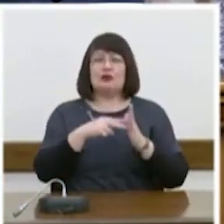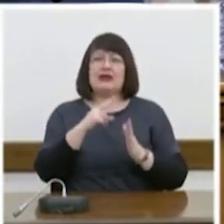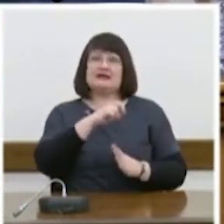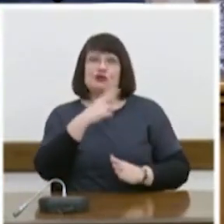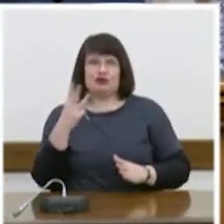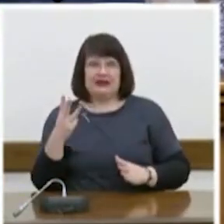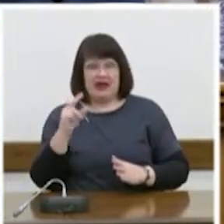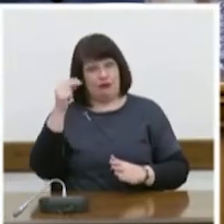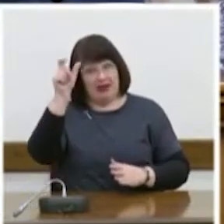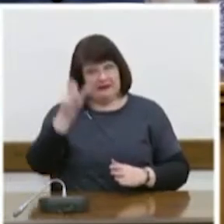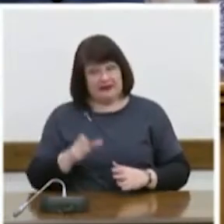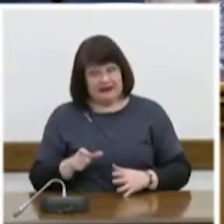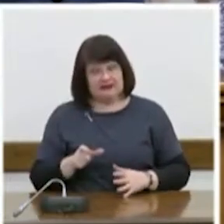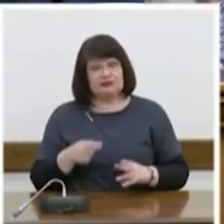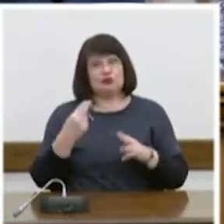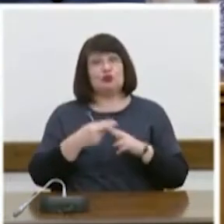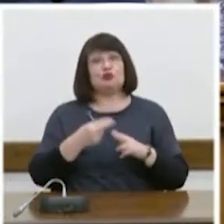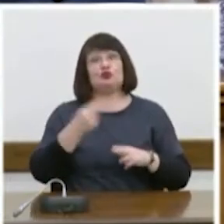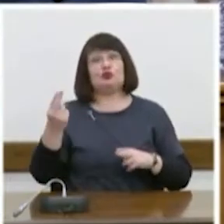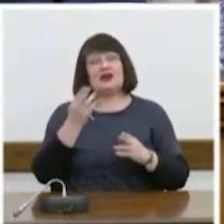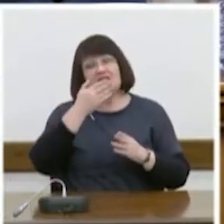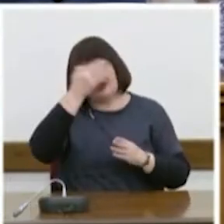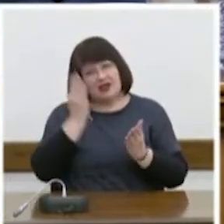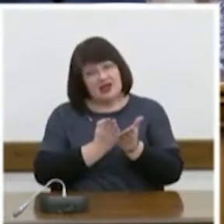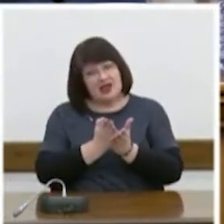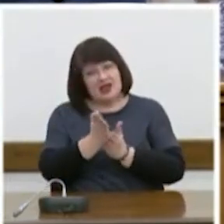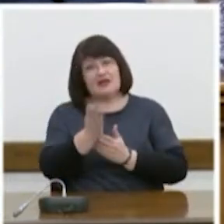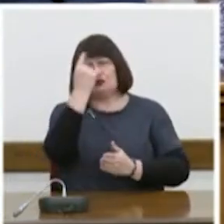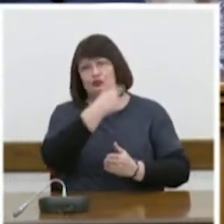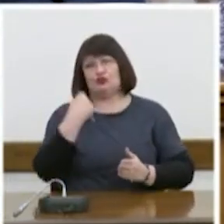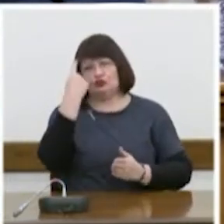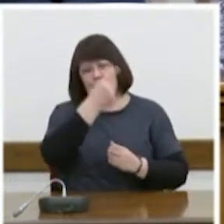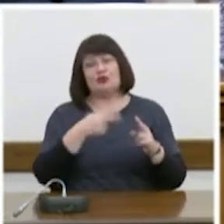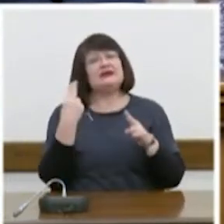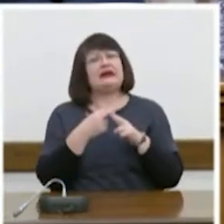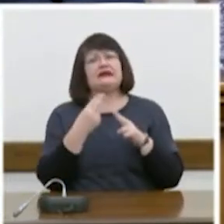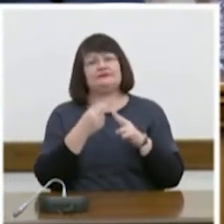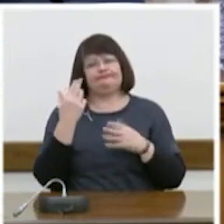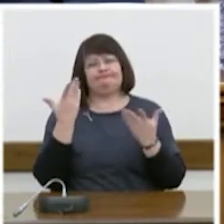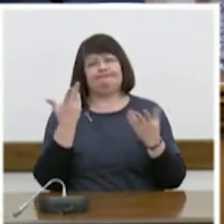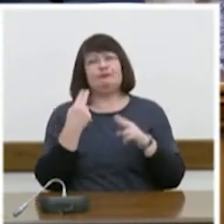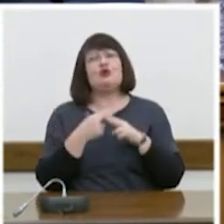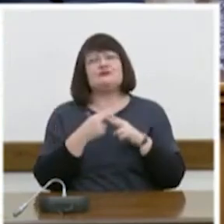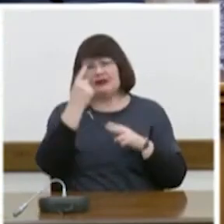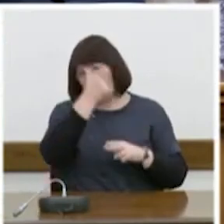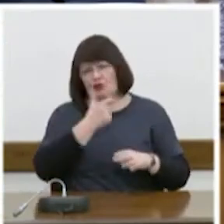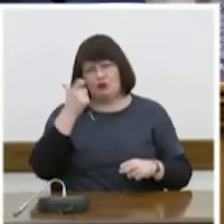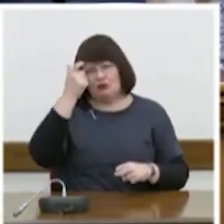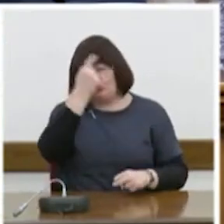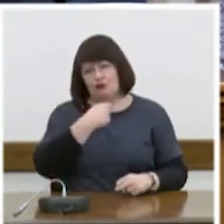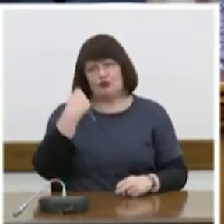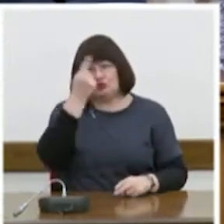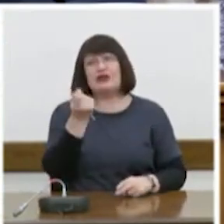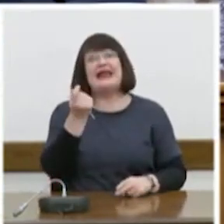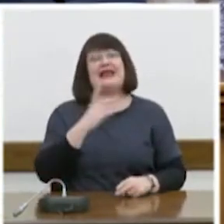περίοδο 2019-2023 με το ήθος και την προσωπικότητά του μία προσωπικότητα που έχουν λίγοι αυτοί που